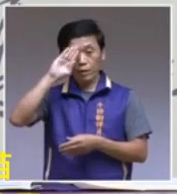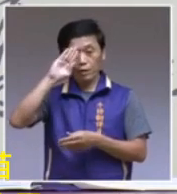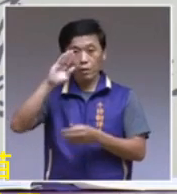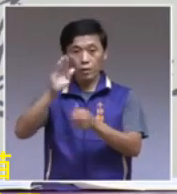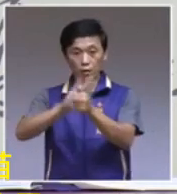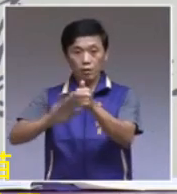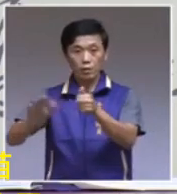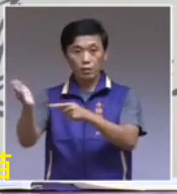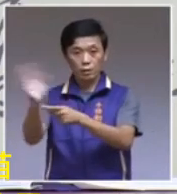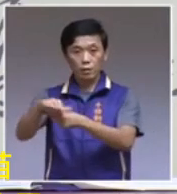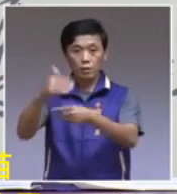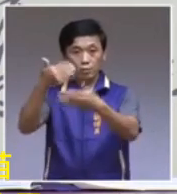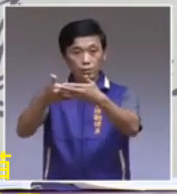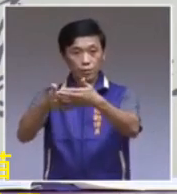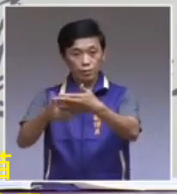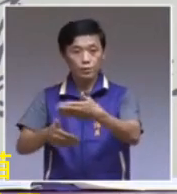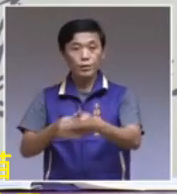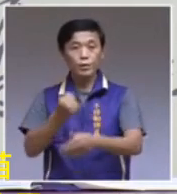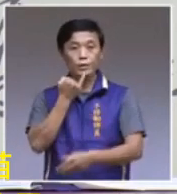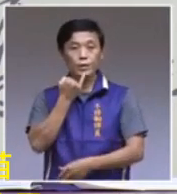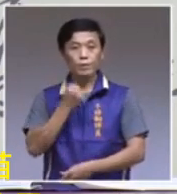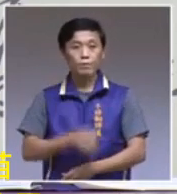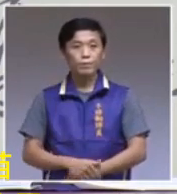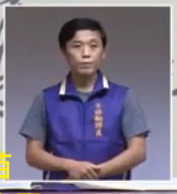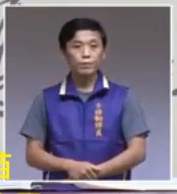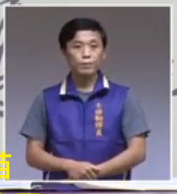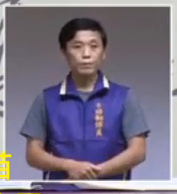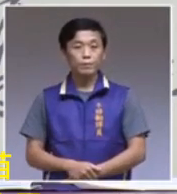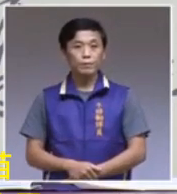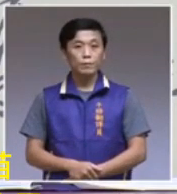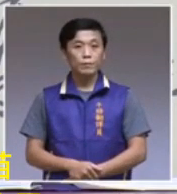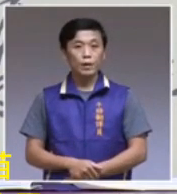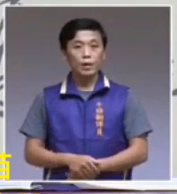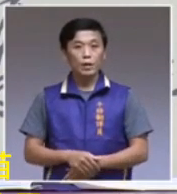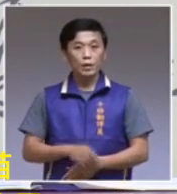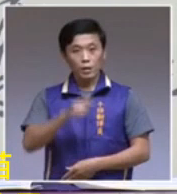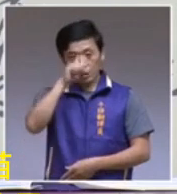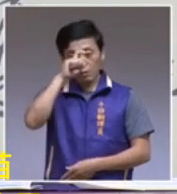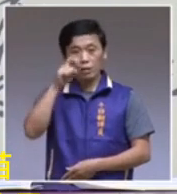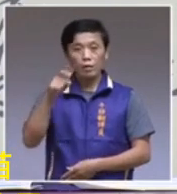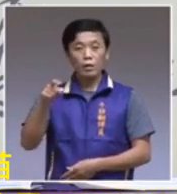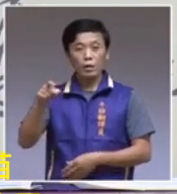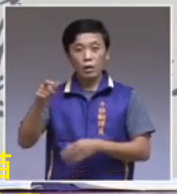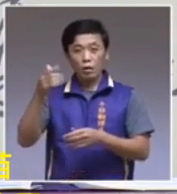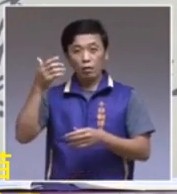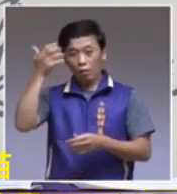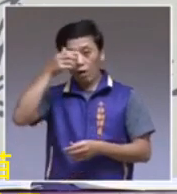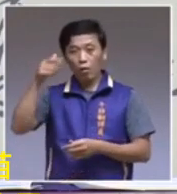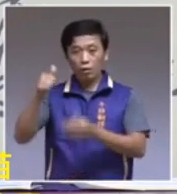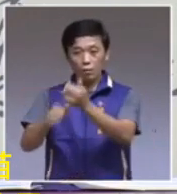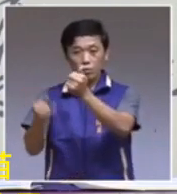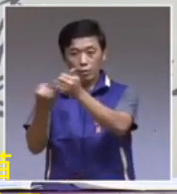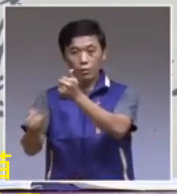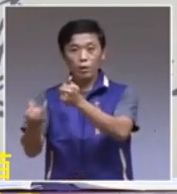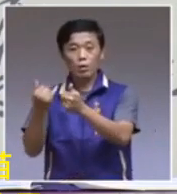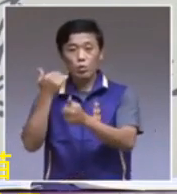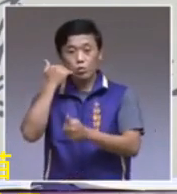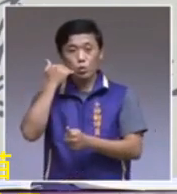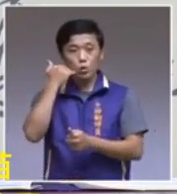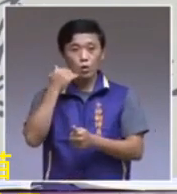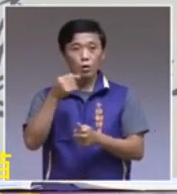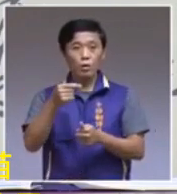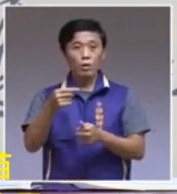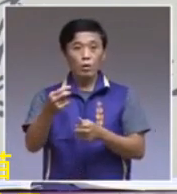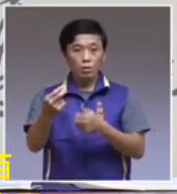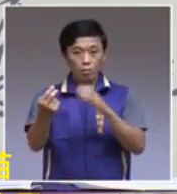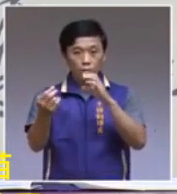率，所以这个部分真的要拜托咱的时势，你若有在看咱的记者会，拜托咱的